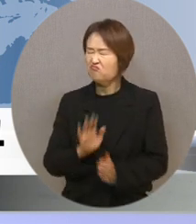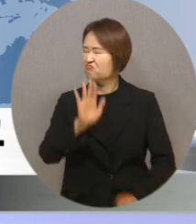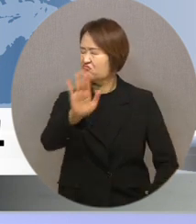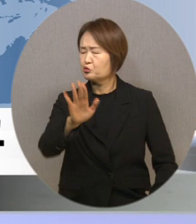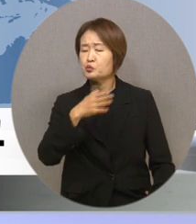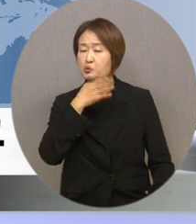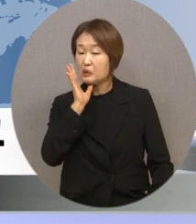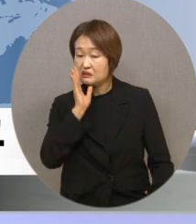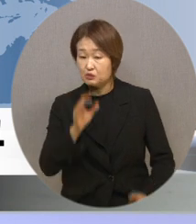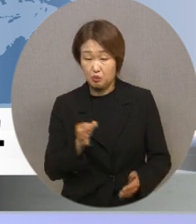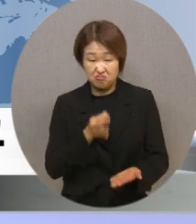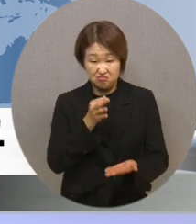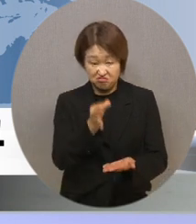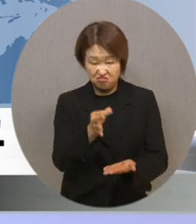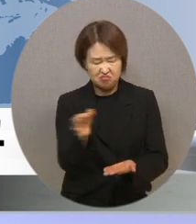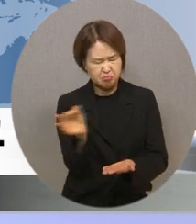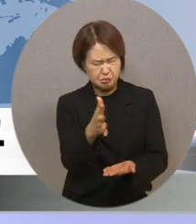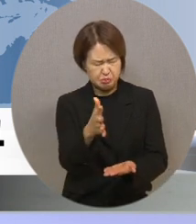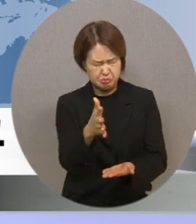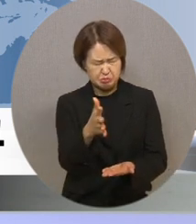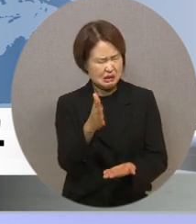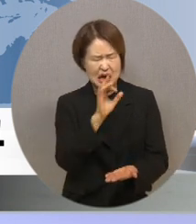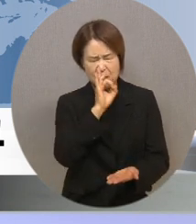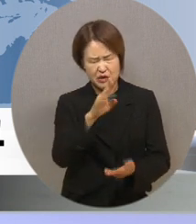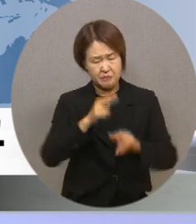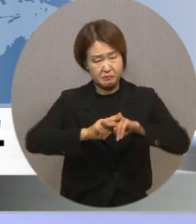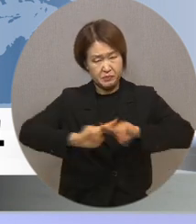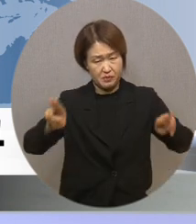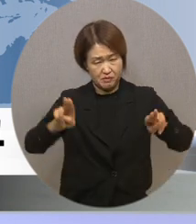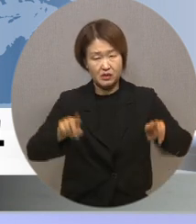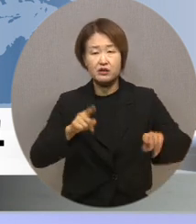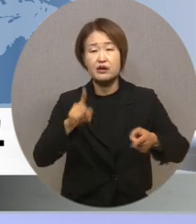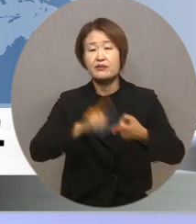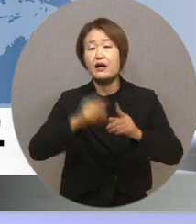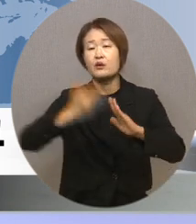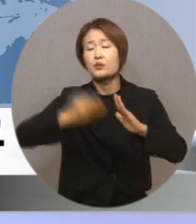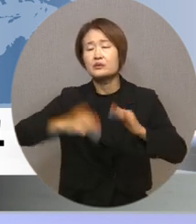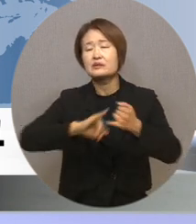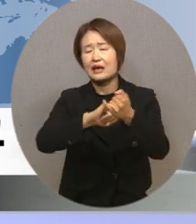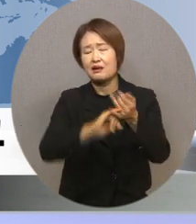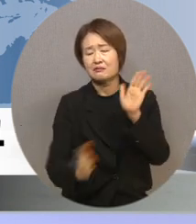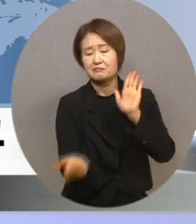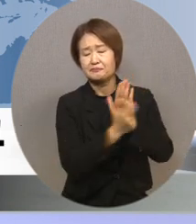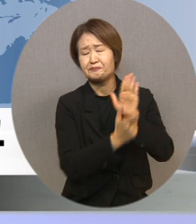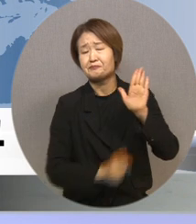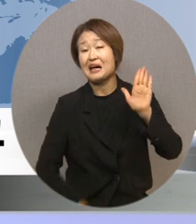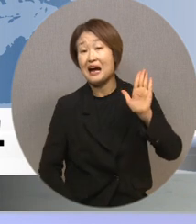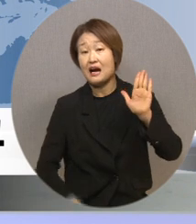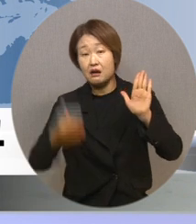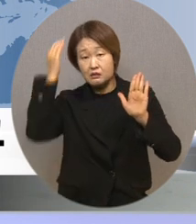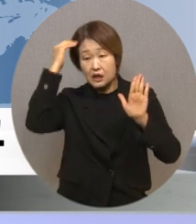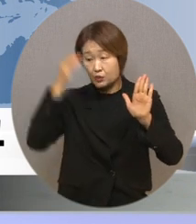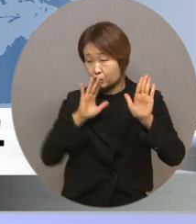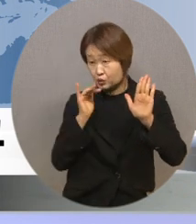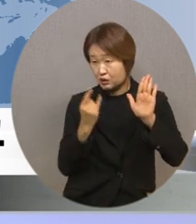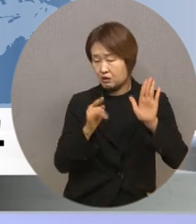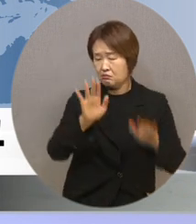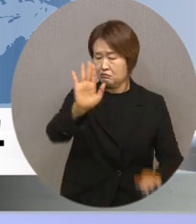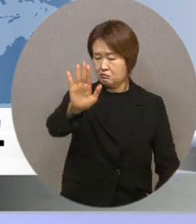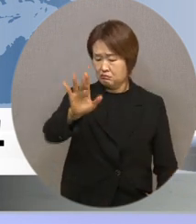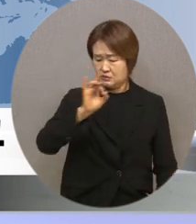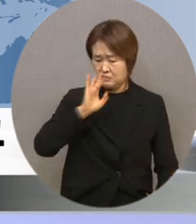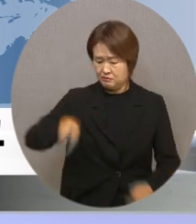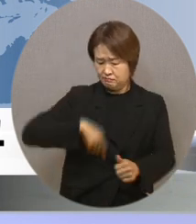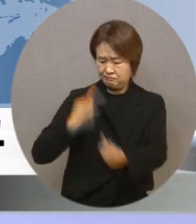폐지하고 연간 12만 원 선불형 교통카드를 지급하겠다는 공약을 내놨는데요. 대한노인회가 이를 강력